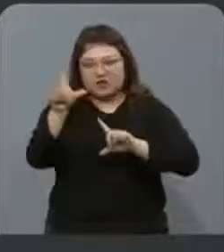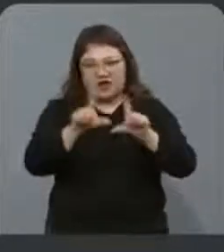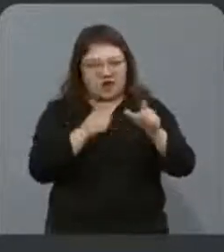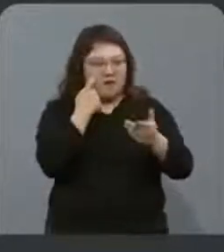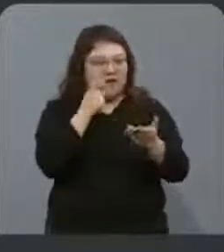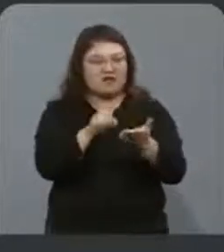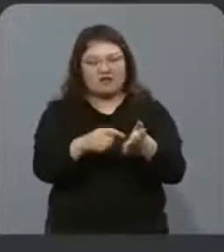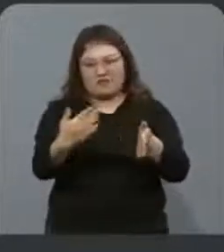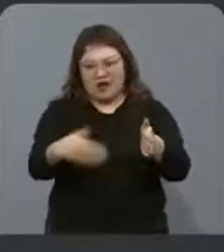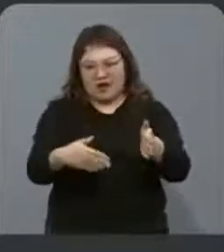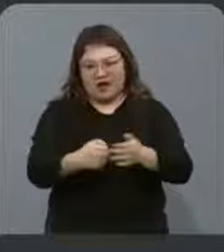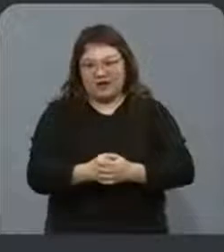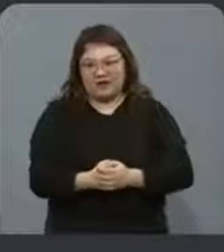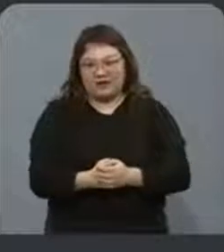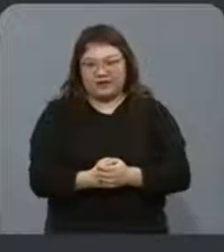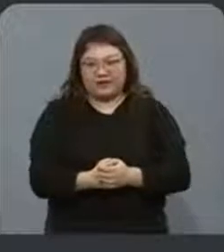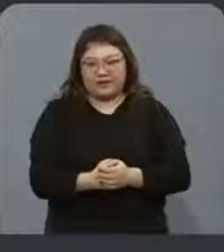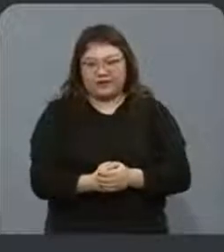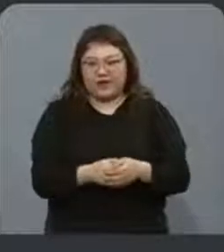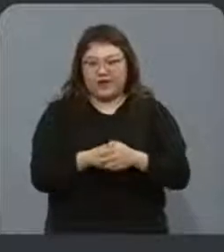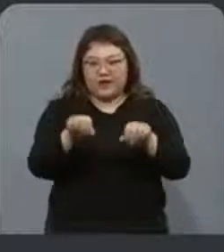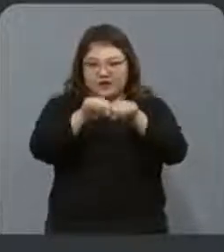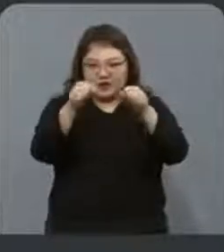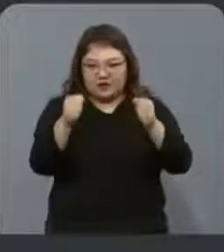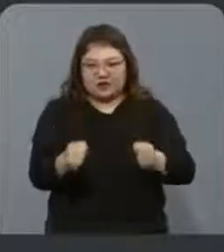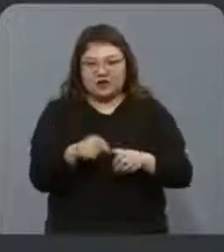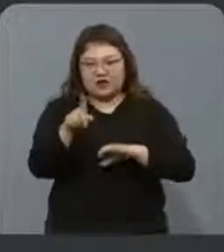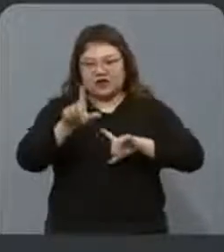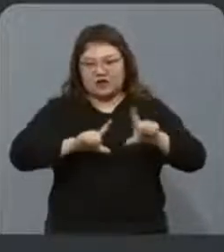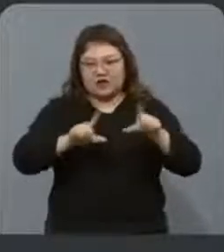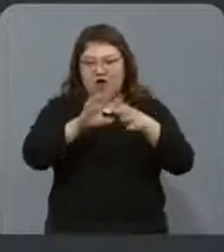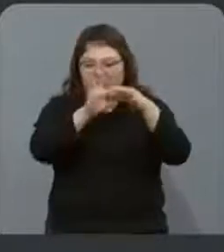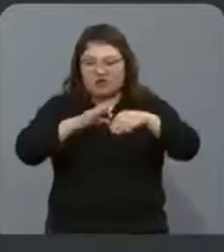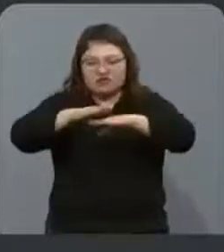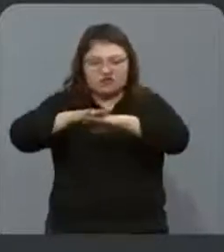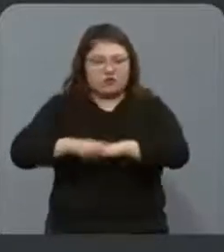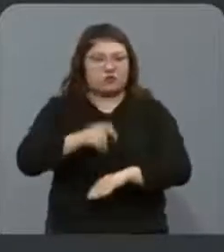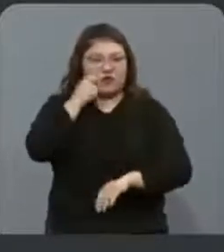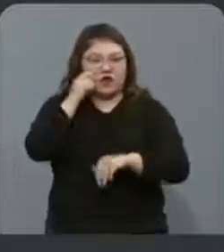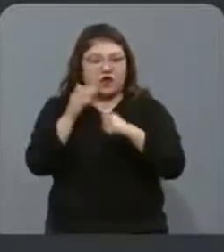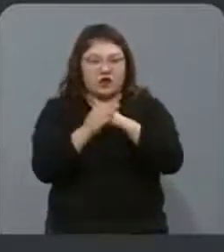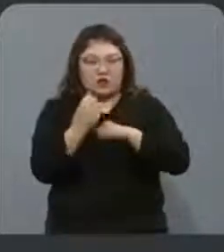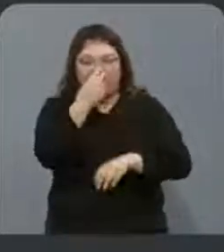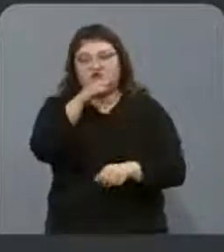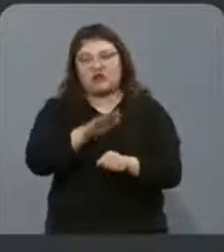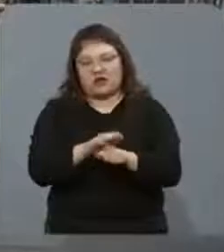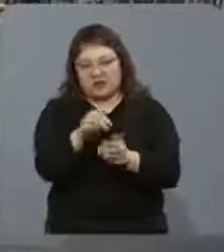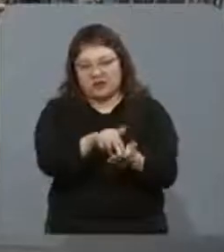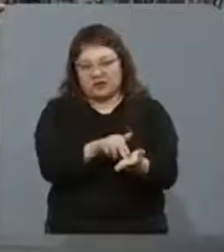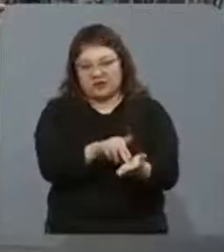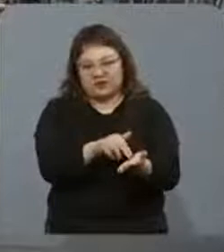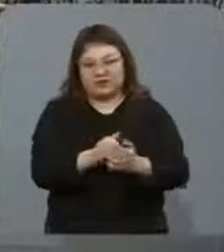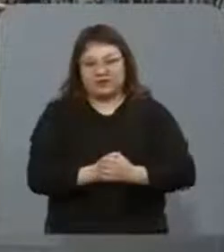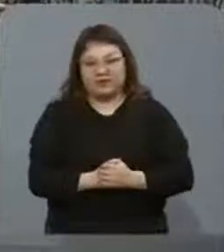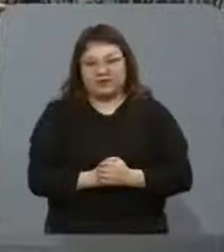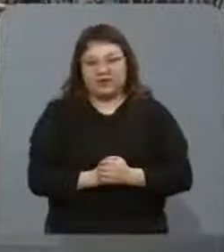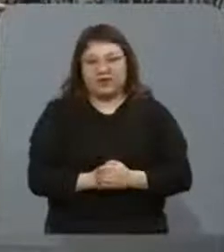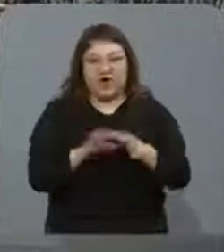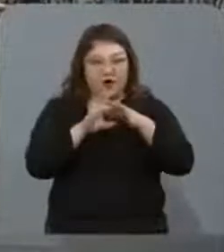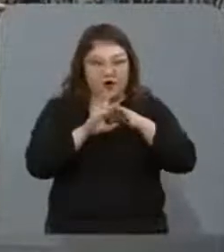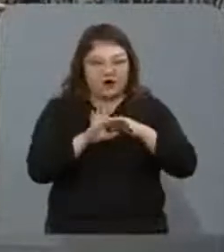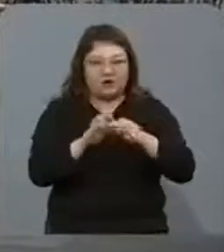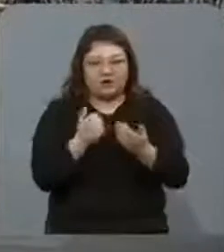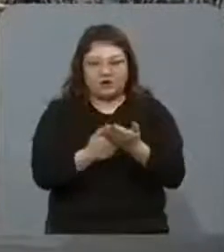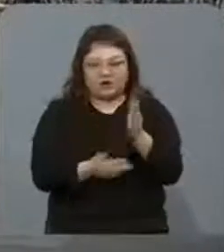주장했습니다 요양원 시스템 상 그런 상태로 둘 수도 없다 며 억울하다는 입장입니다 이와 관련해 최근